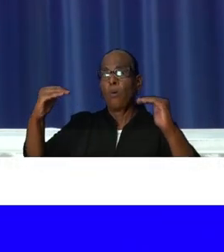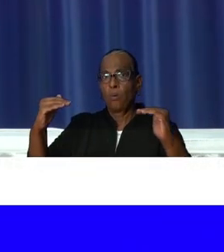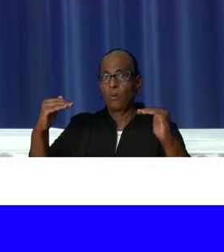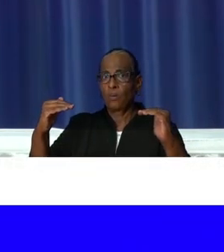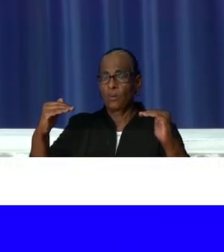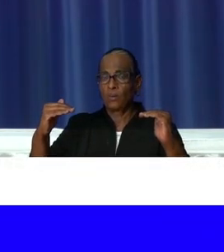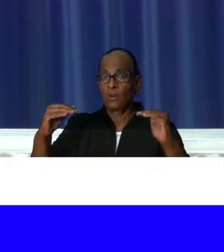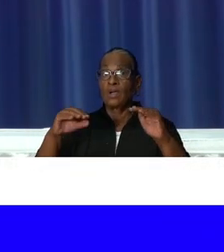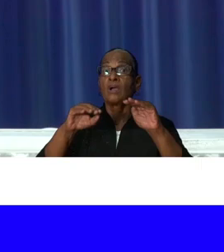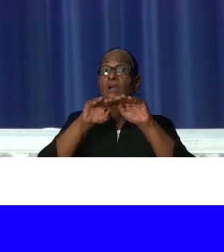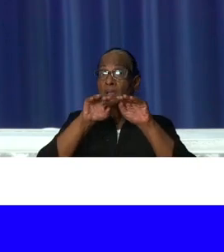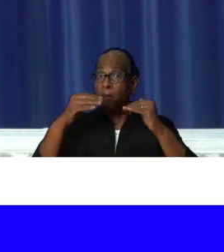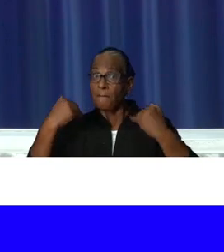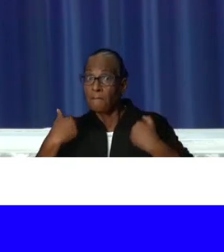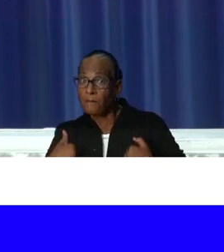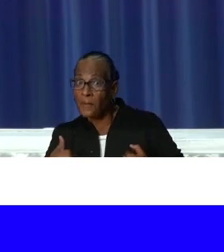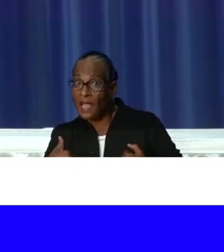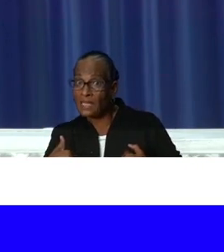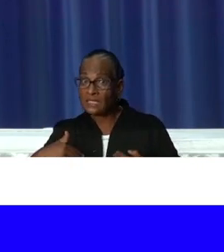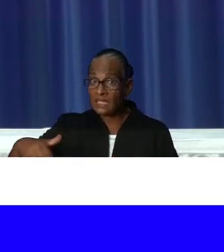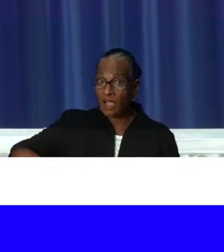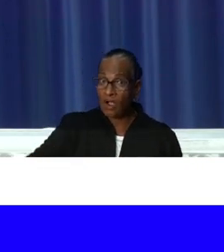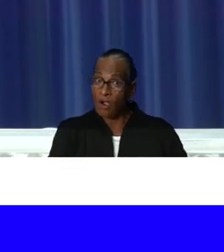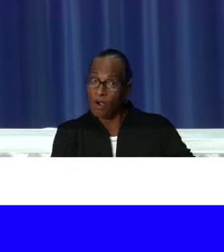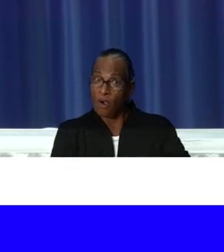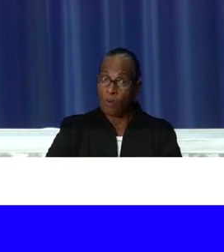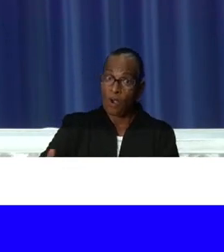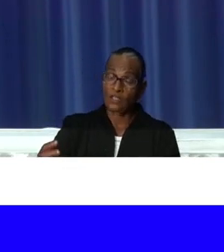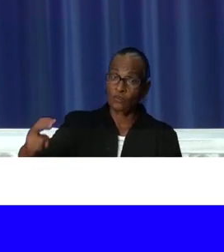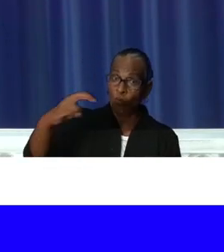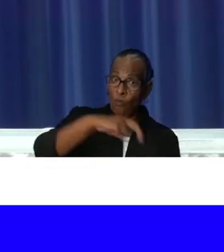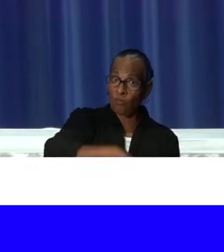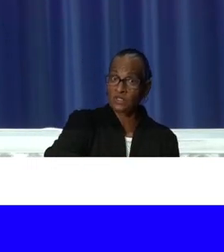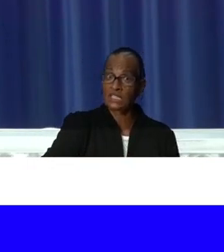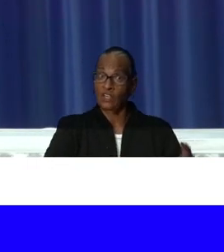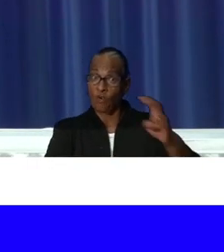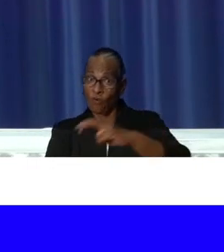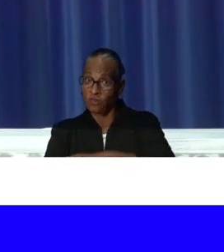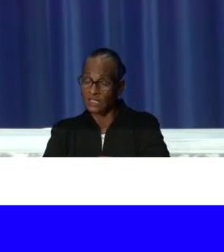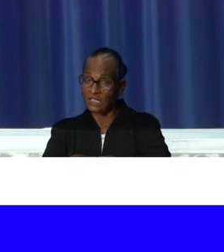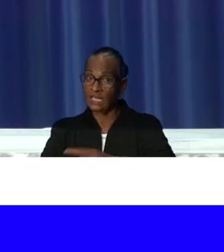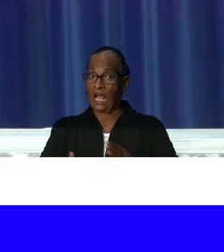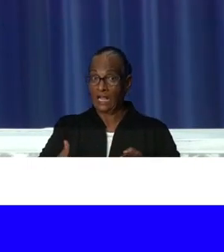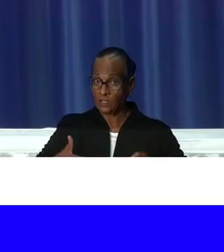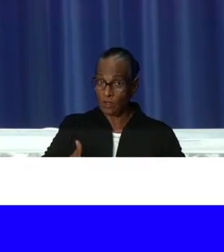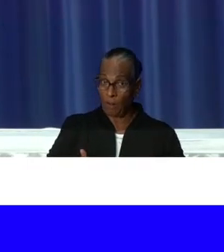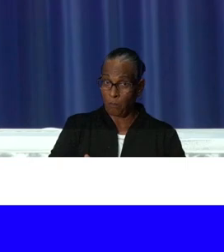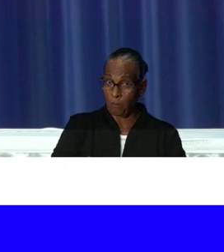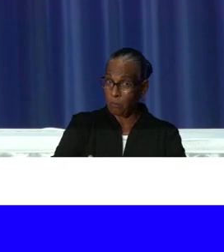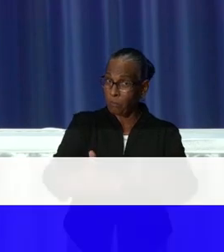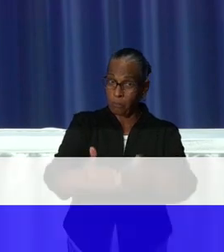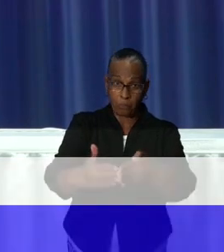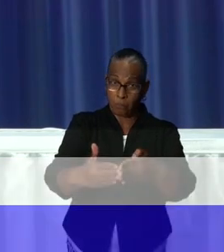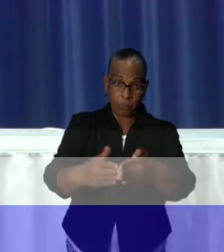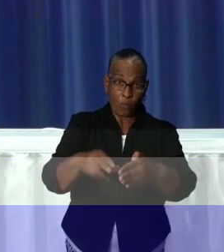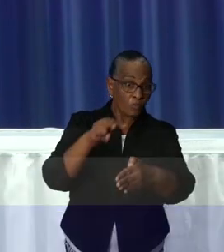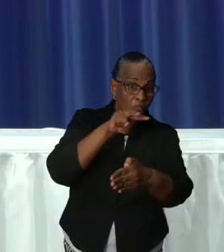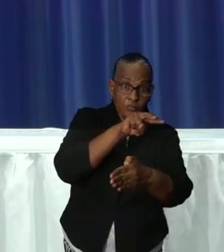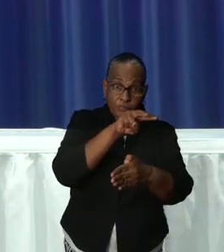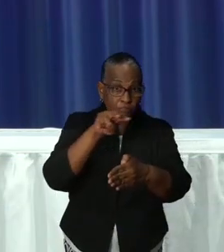men gebruik maakt van die waterweg om over te steken op momenten waarop de patrouilleboten niet daar zijn.